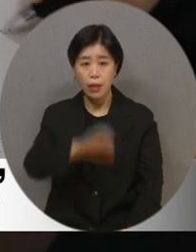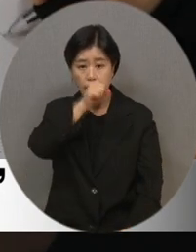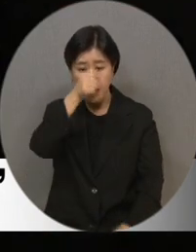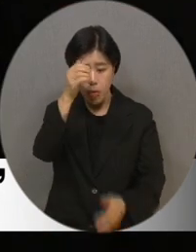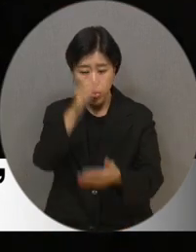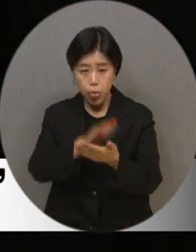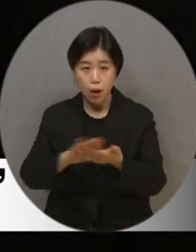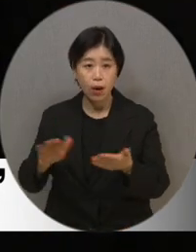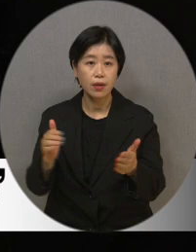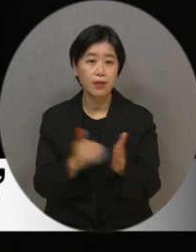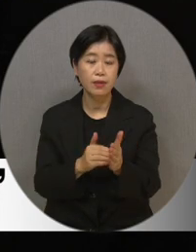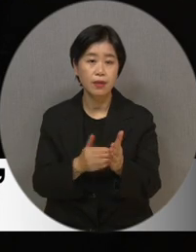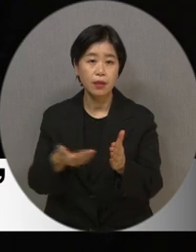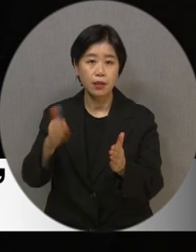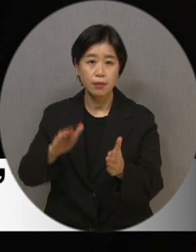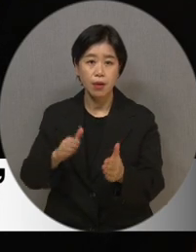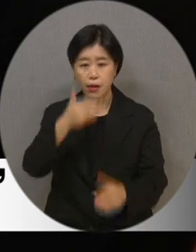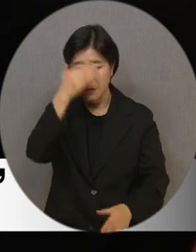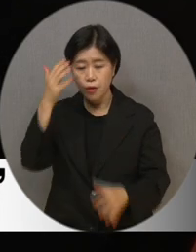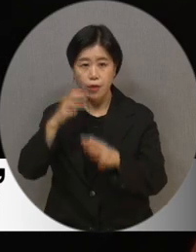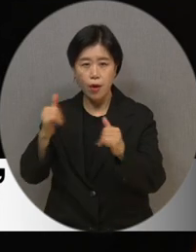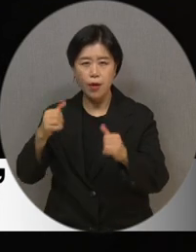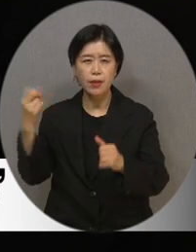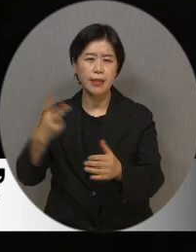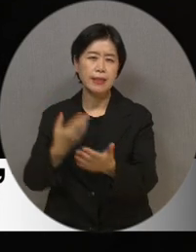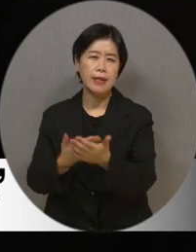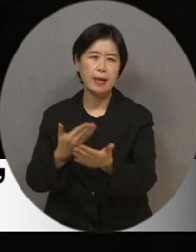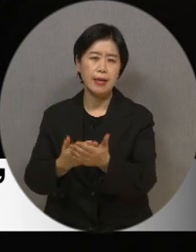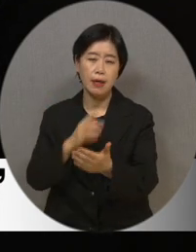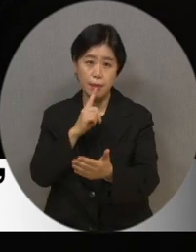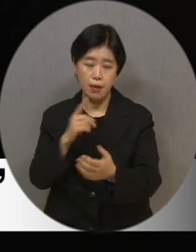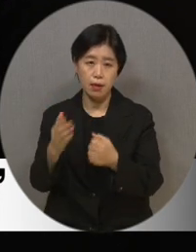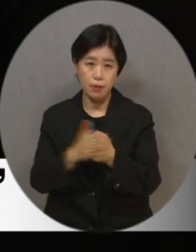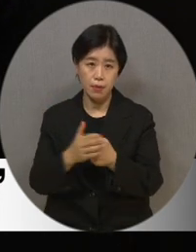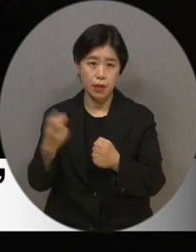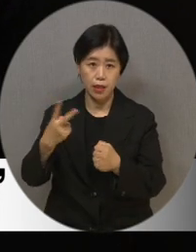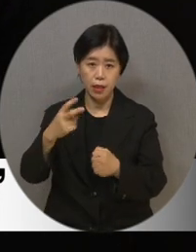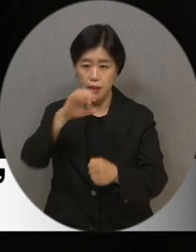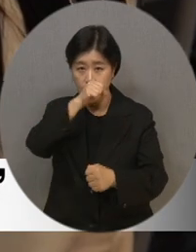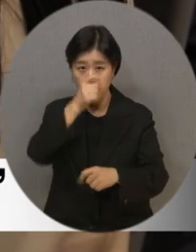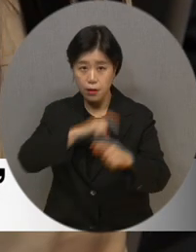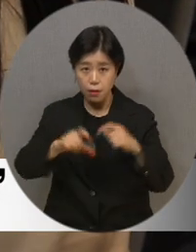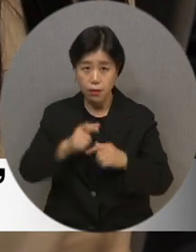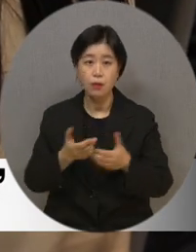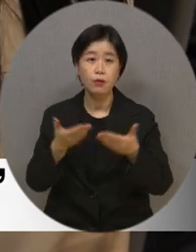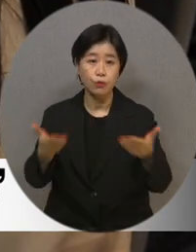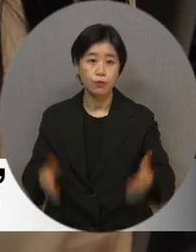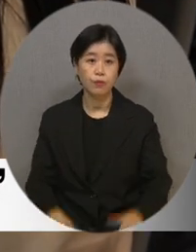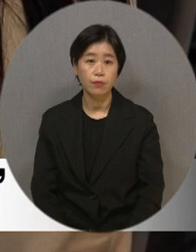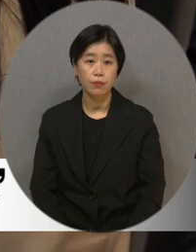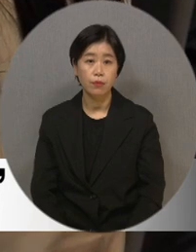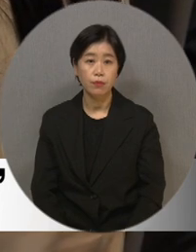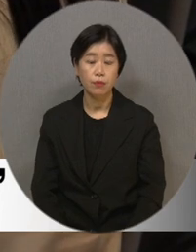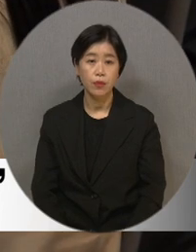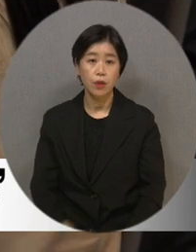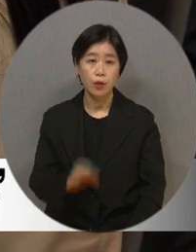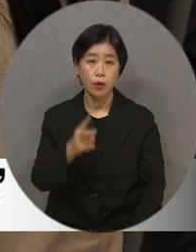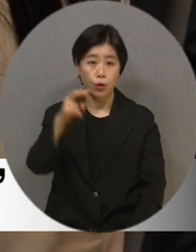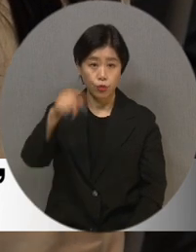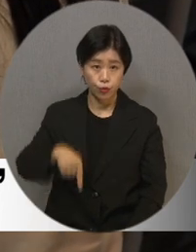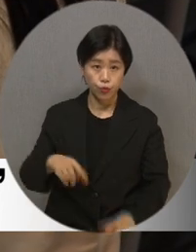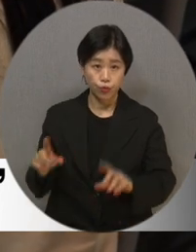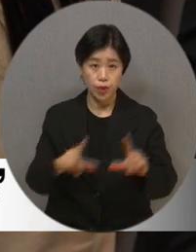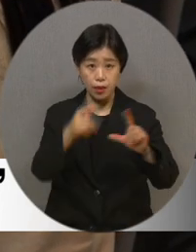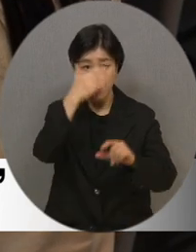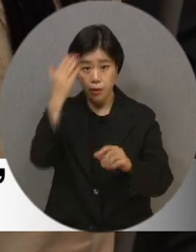소진됐으나 청년들의 요청에 따라 이달 추가 지원이 결정됐습니다. 여수시 청년이라면 11월